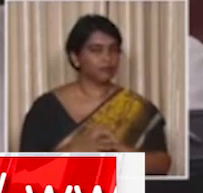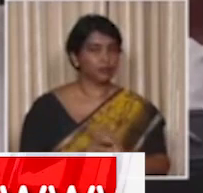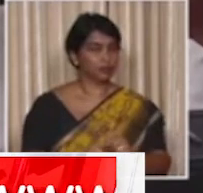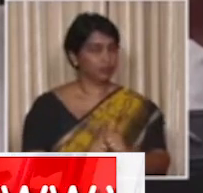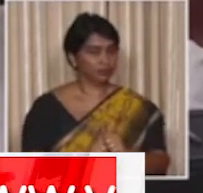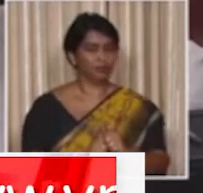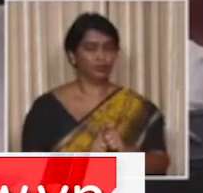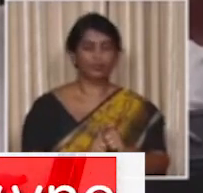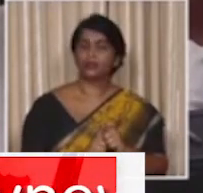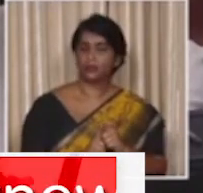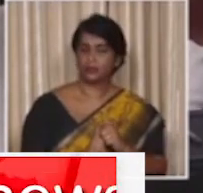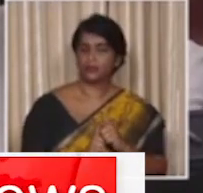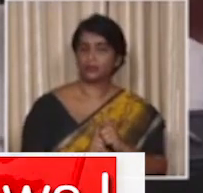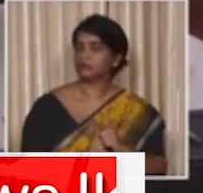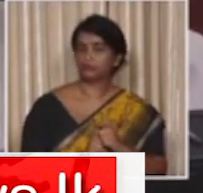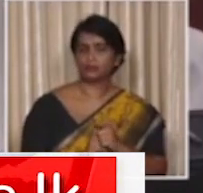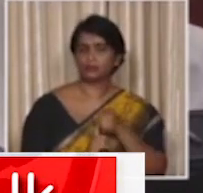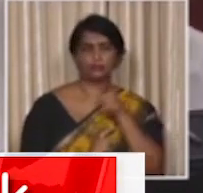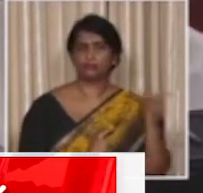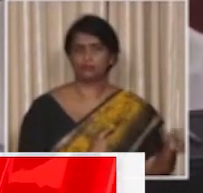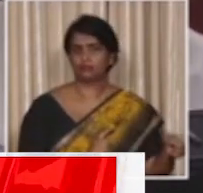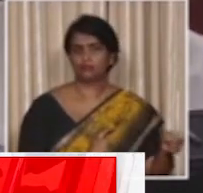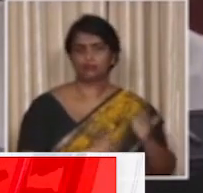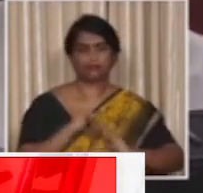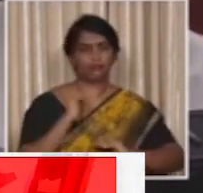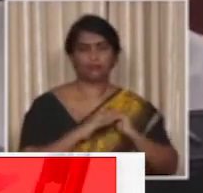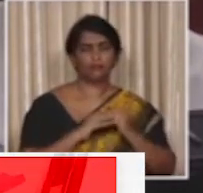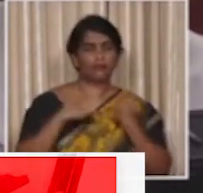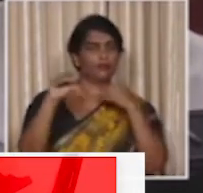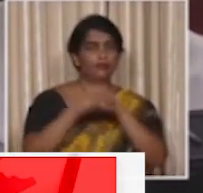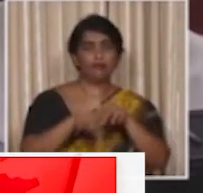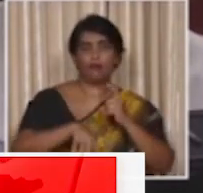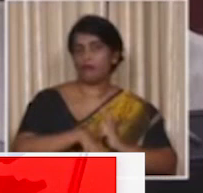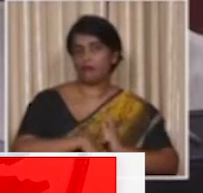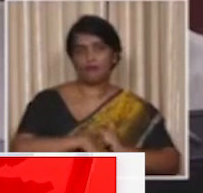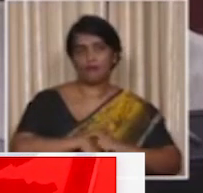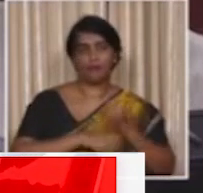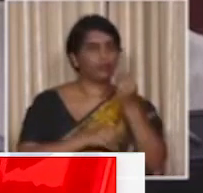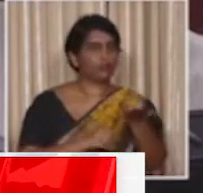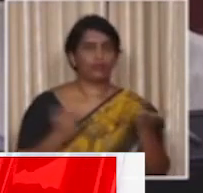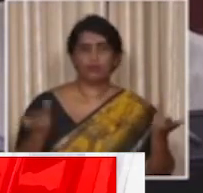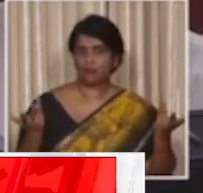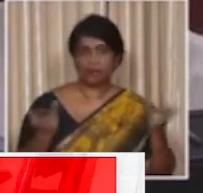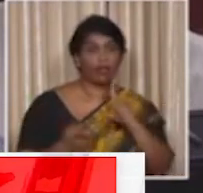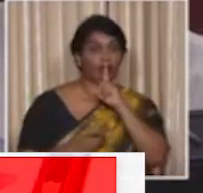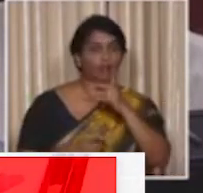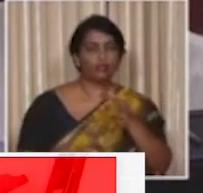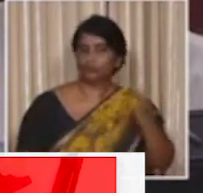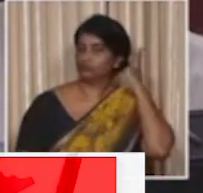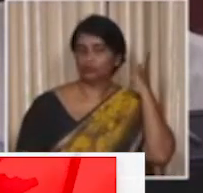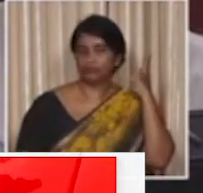රෞද්‍ර ලෙස මෙතුමාට ක්‍රියාකාරී දායකත්වයක් ලබා දෙන්න අවස්ථාවක් දුන්නේ. කතා කරන්න බෑ